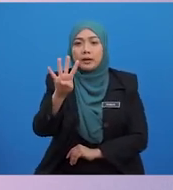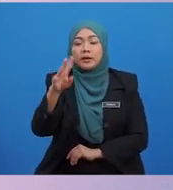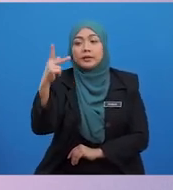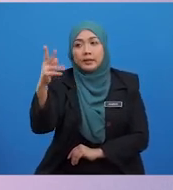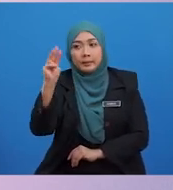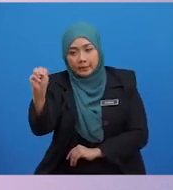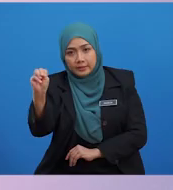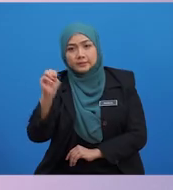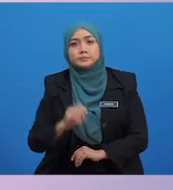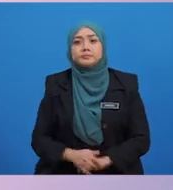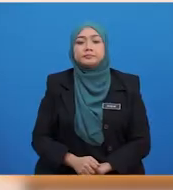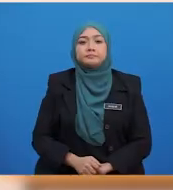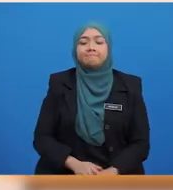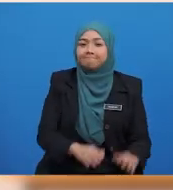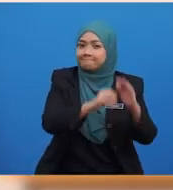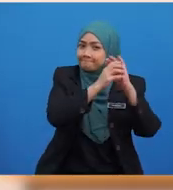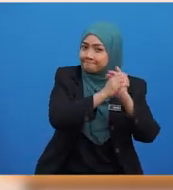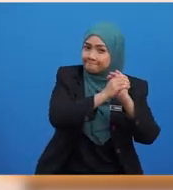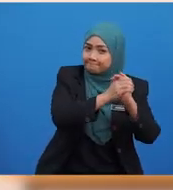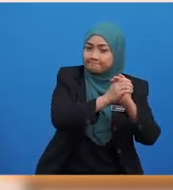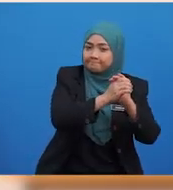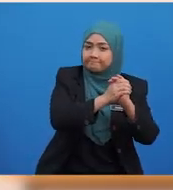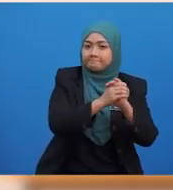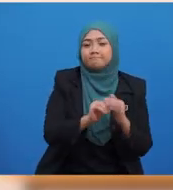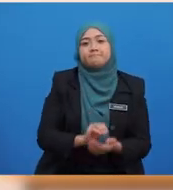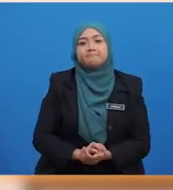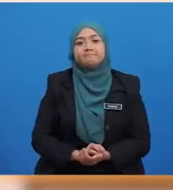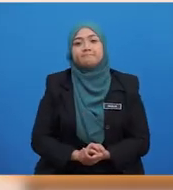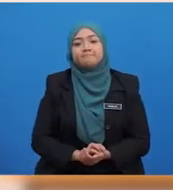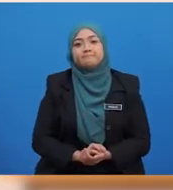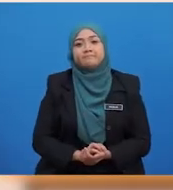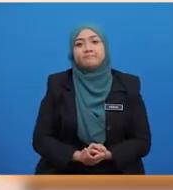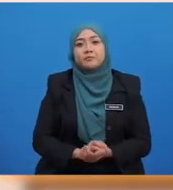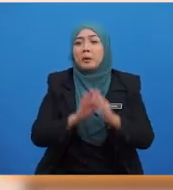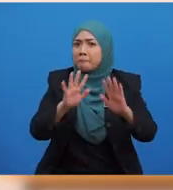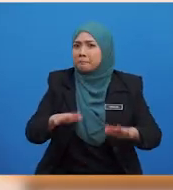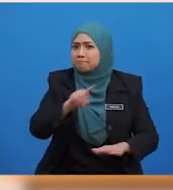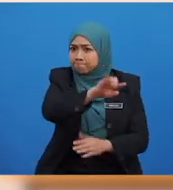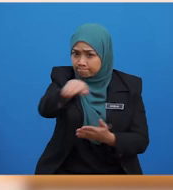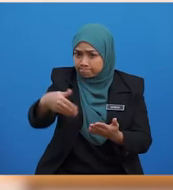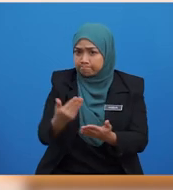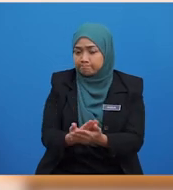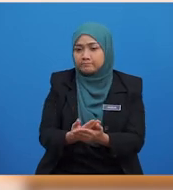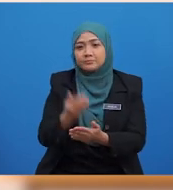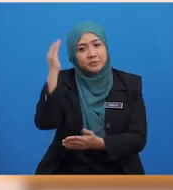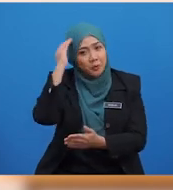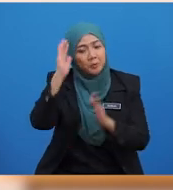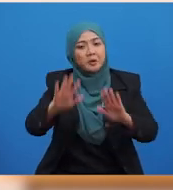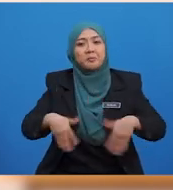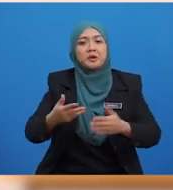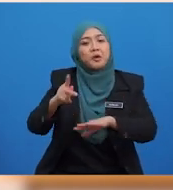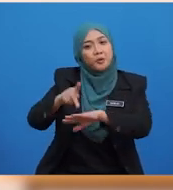memahami pakai mana untuk menggunakan petugas sinus tahniah kepada semua yang mendapat jawaban yang sama dengan